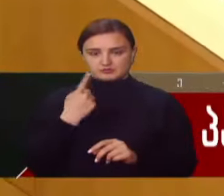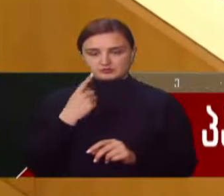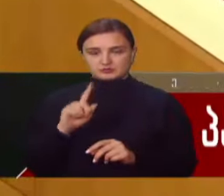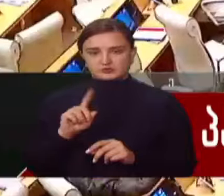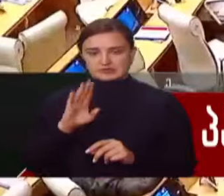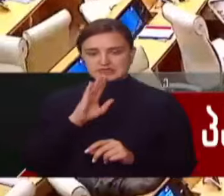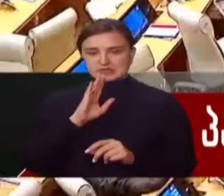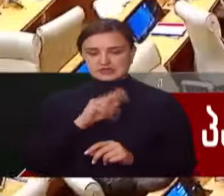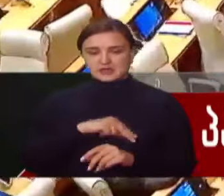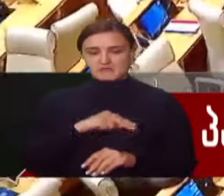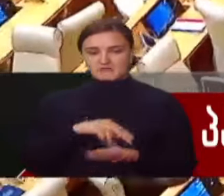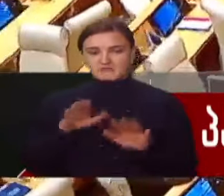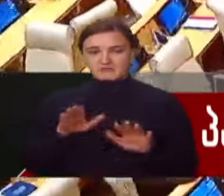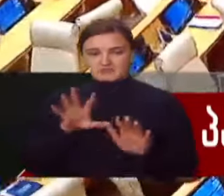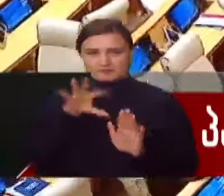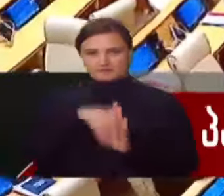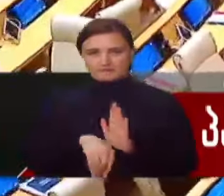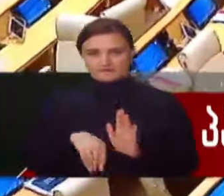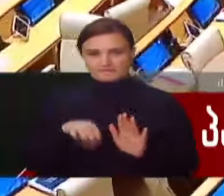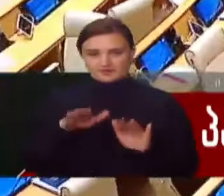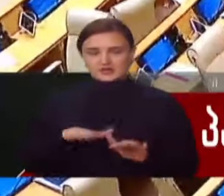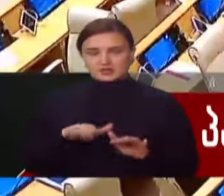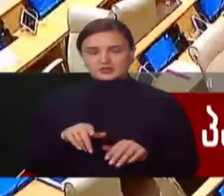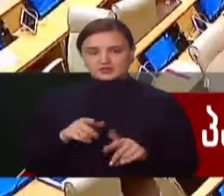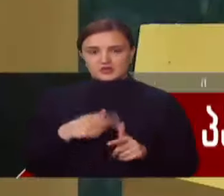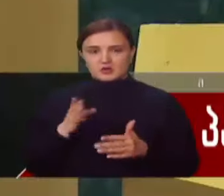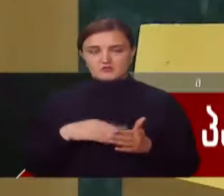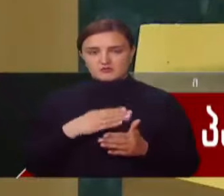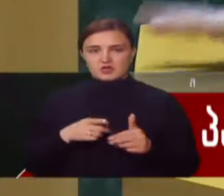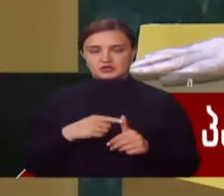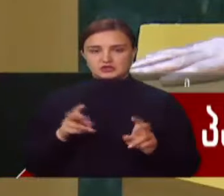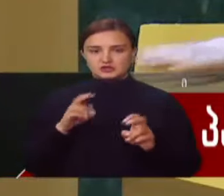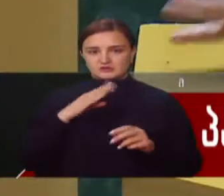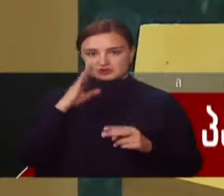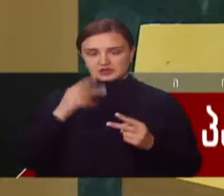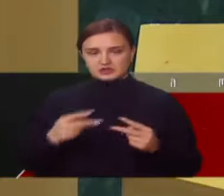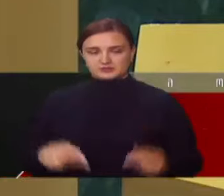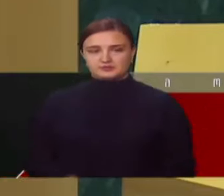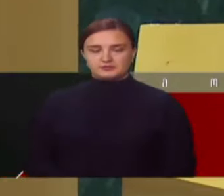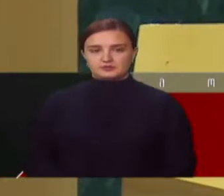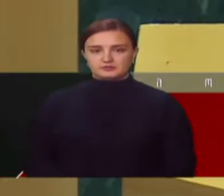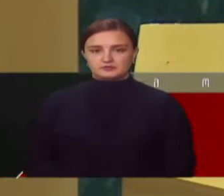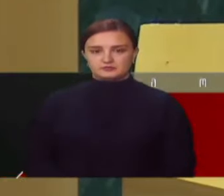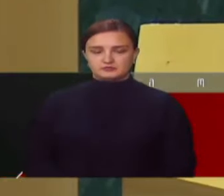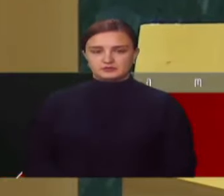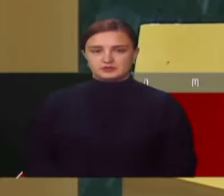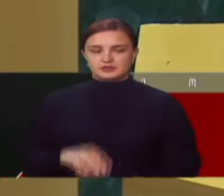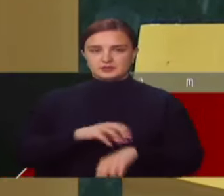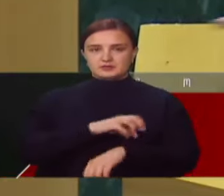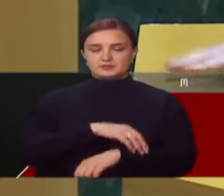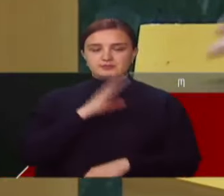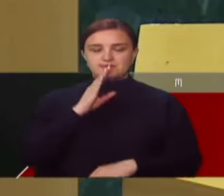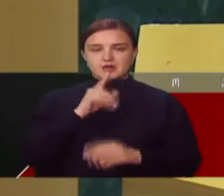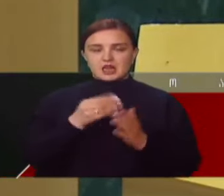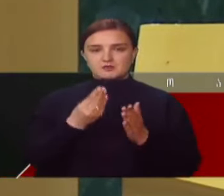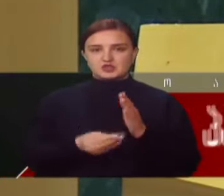Nevstrom Kaltak, votirebis gaukmeba, genderul tanasorobas nișnaus. Partia armoizebna, vizparom, nis partia și Kalebs